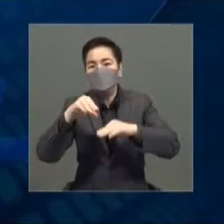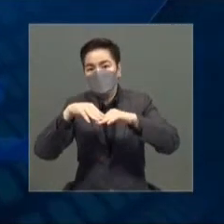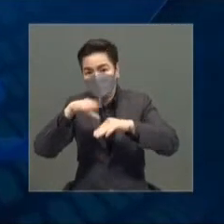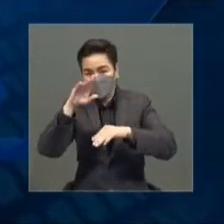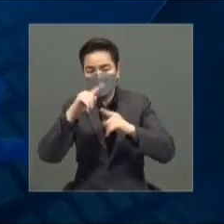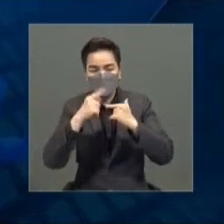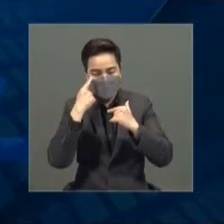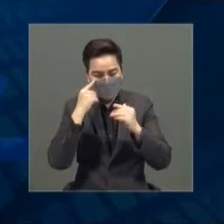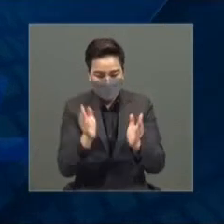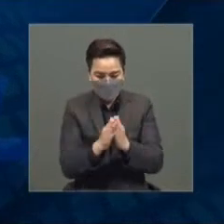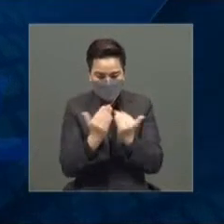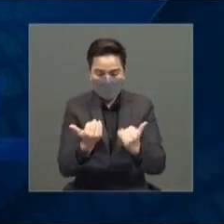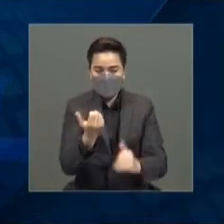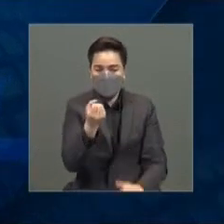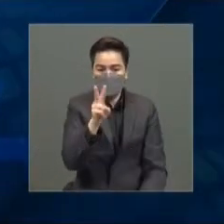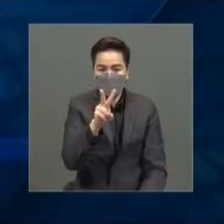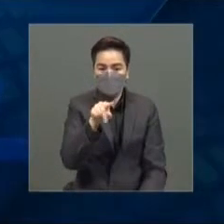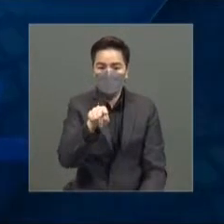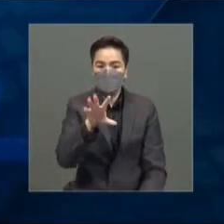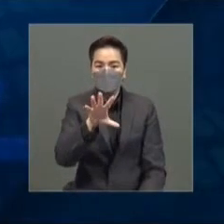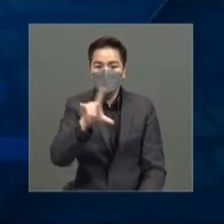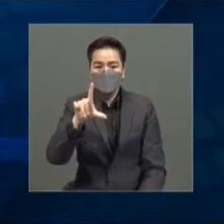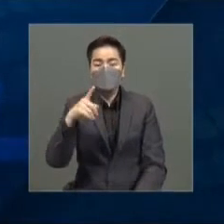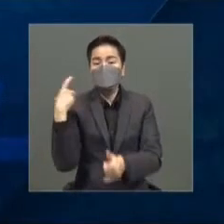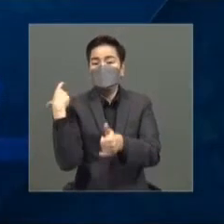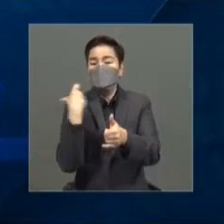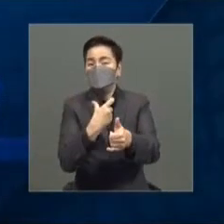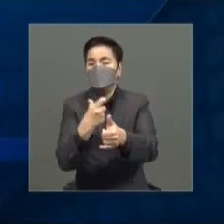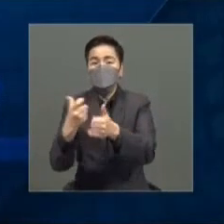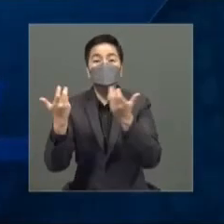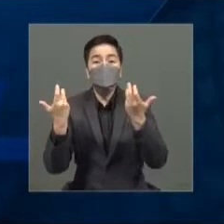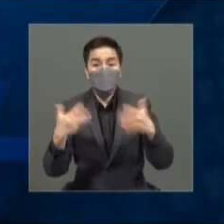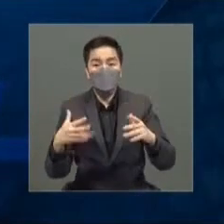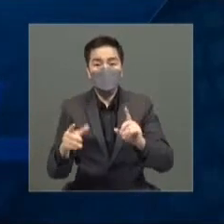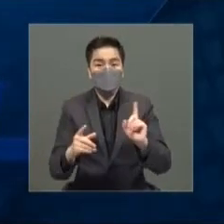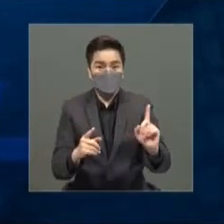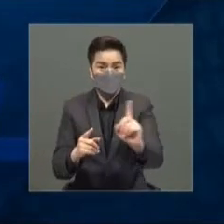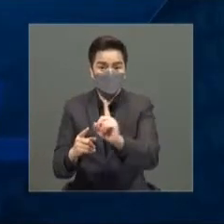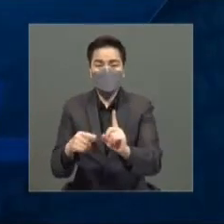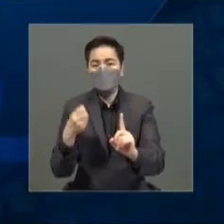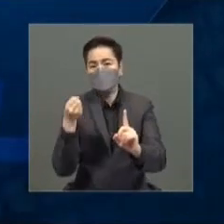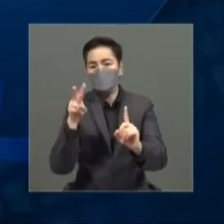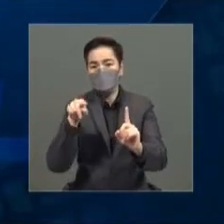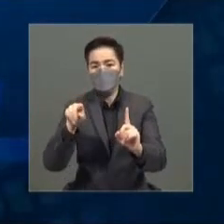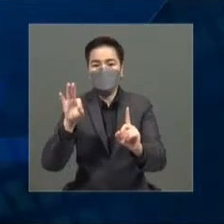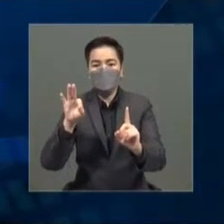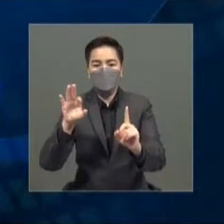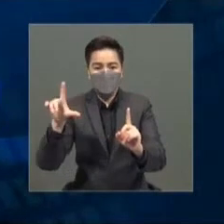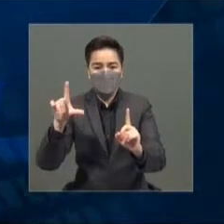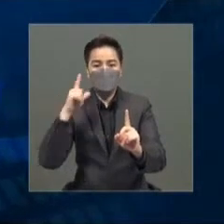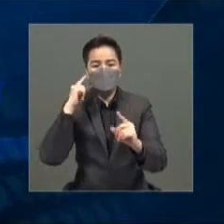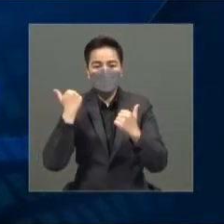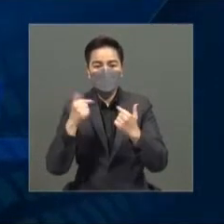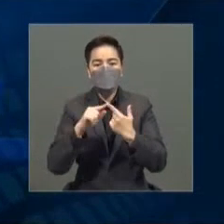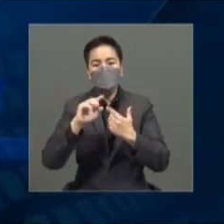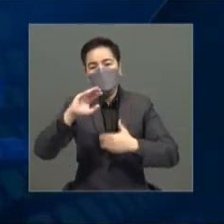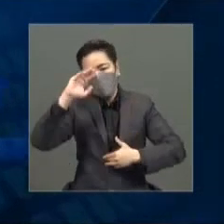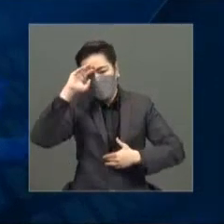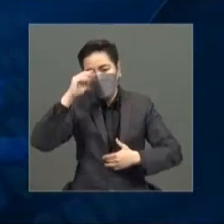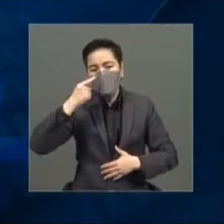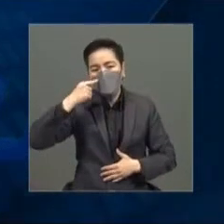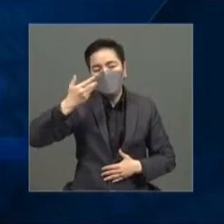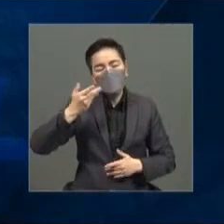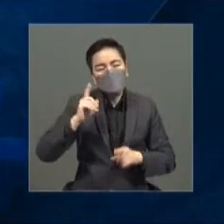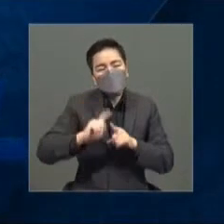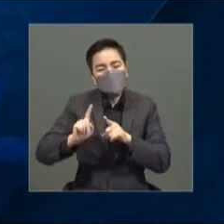ตัวเลขประมาณ 12.5 ล้านฉีดวัคซีนเข็ม1ไปแล้ว 12.9 ล้านและผู้ที่มีโรคเรื้อรัง